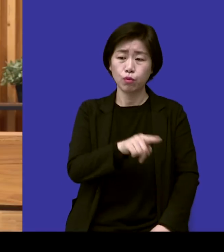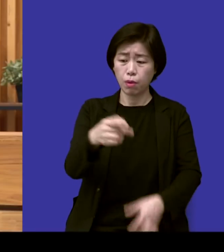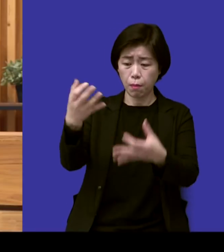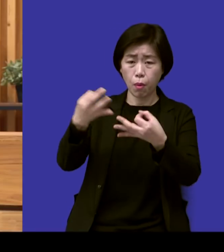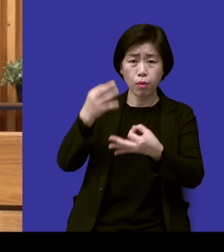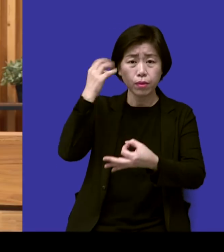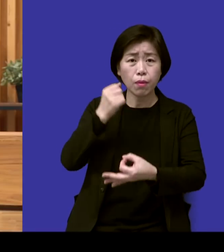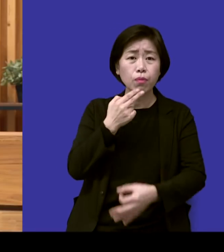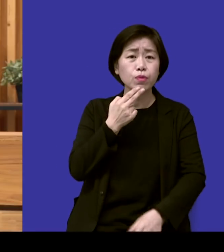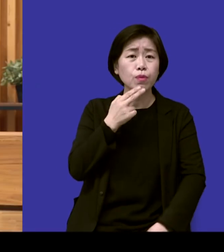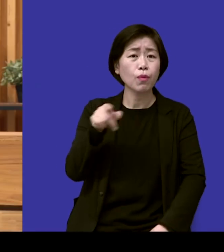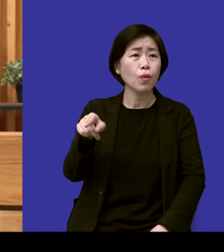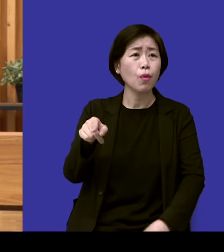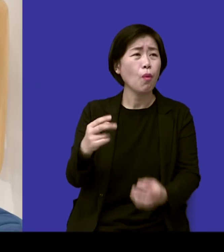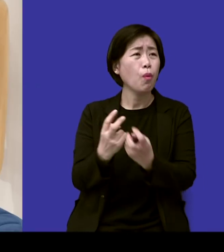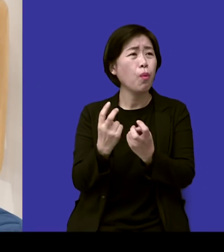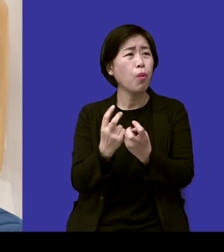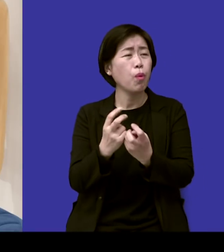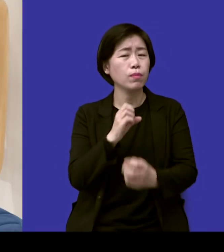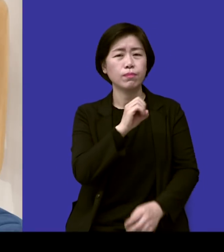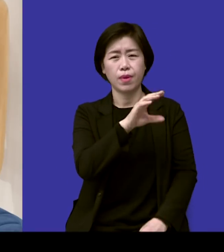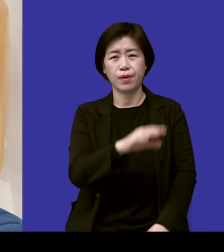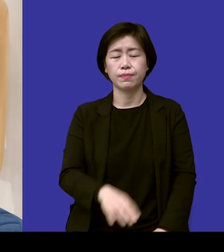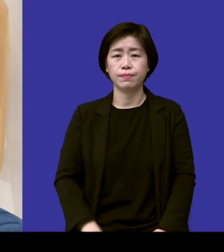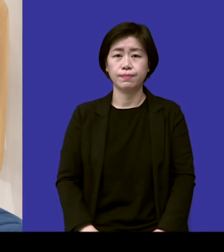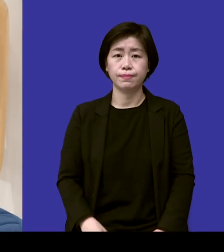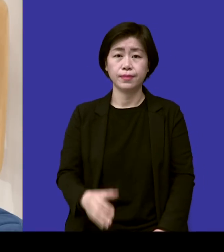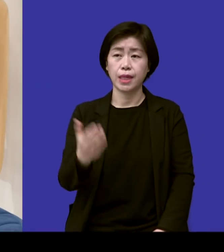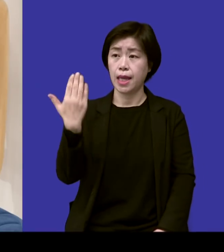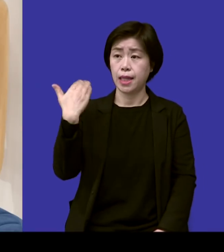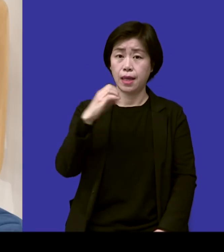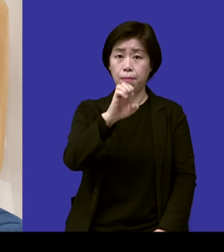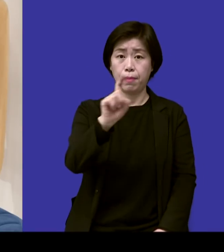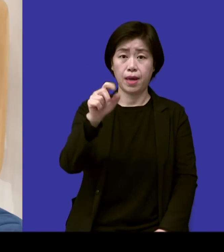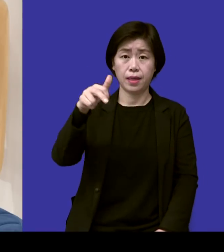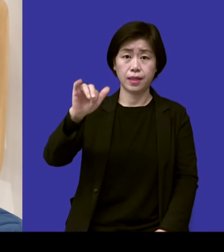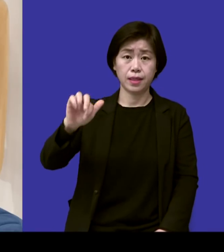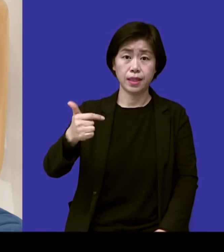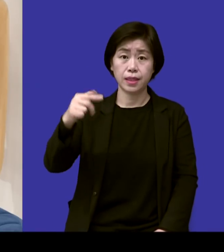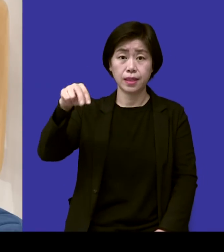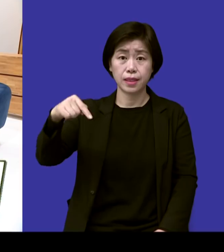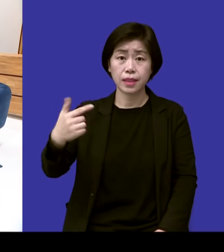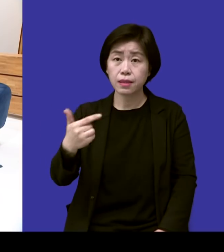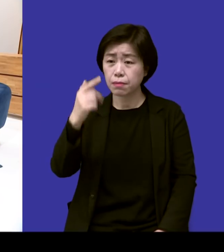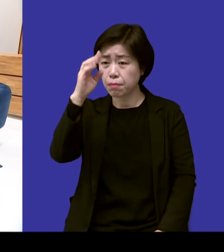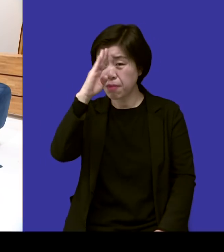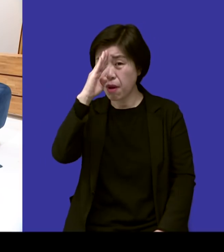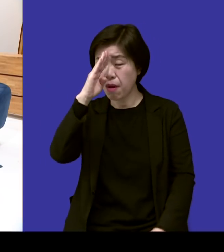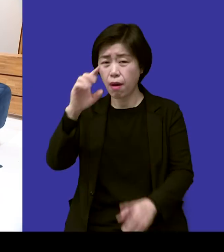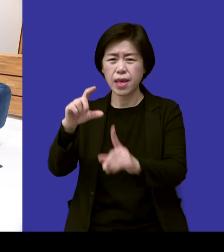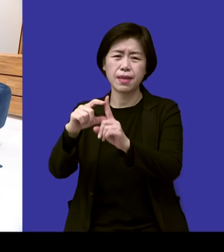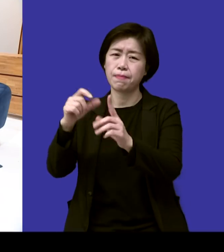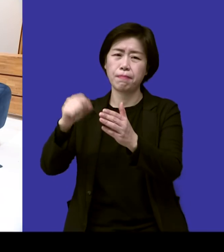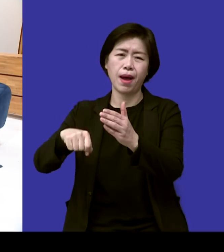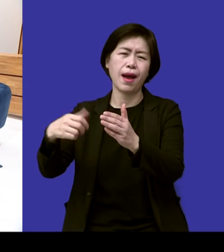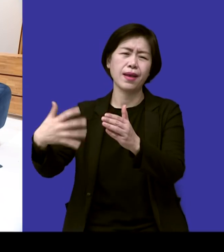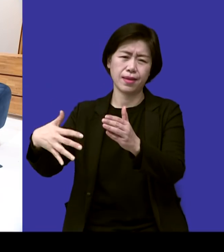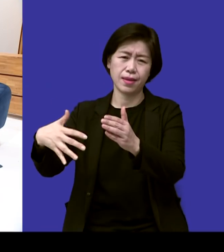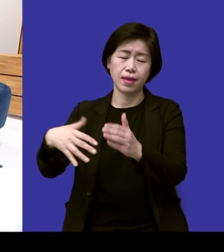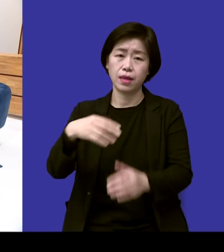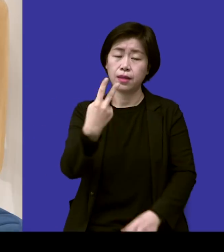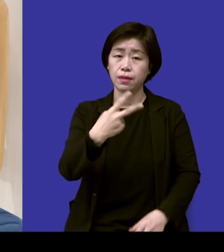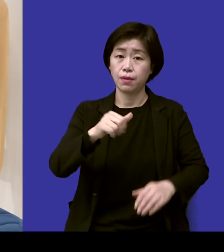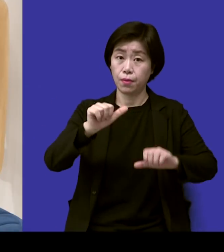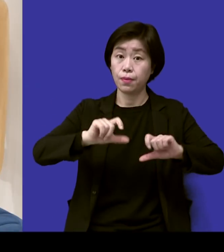파킨슨 병이었나요? 네. 그때 당시에는 파킨슨 병이라는 말이 없었어가지고 슈퍼맨씨 병이라고 그랬어요. 2005년도에. 맞아요. 그랬던 말